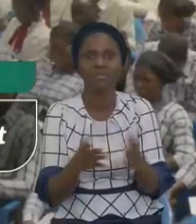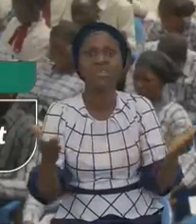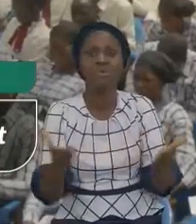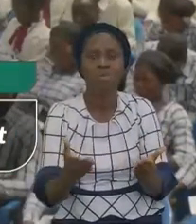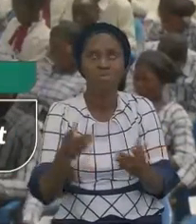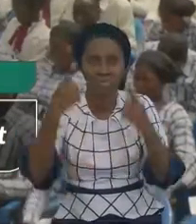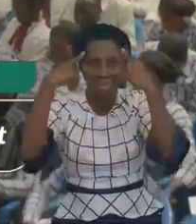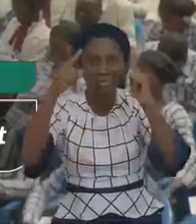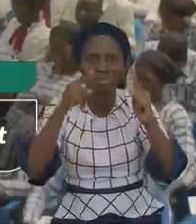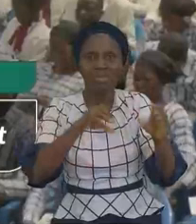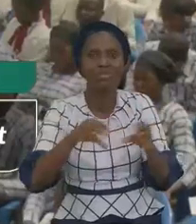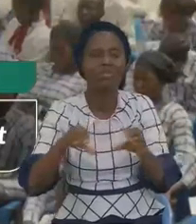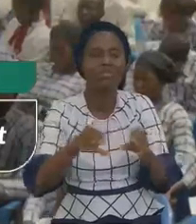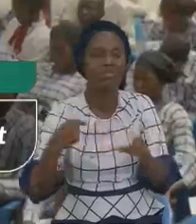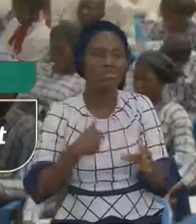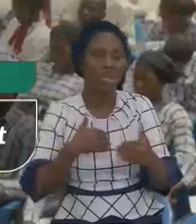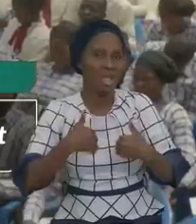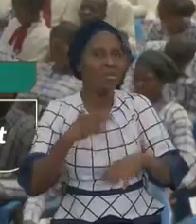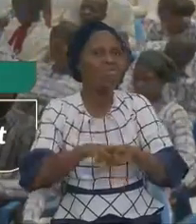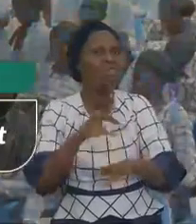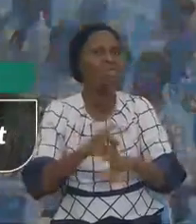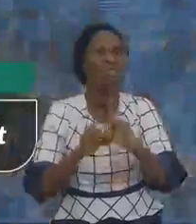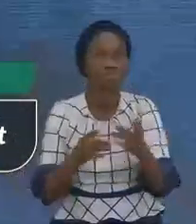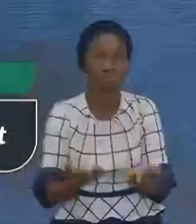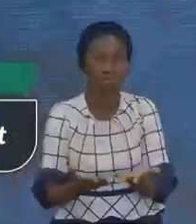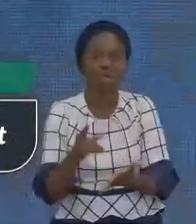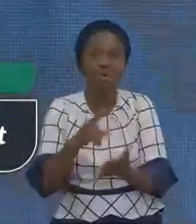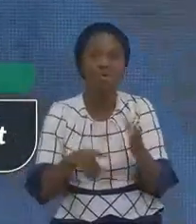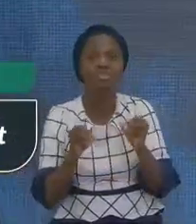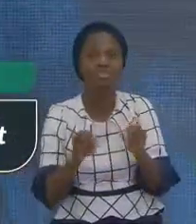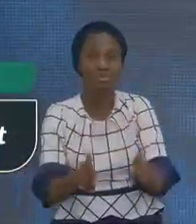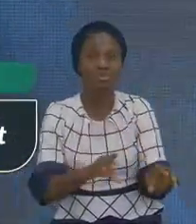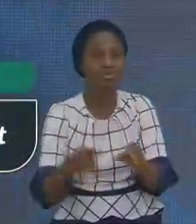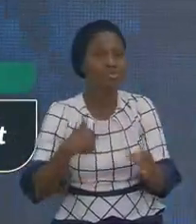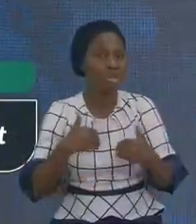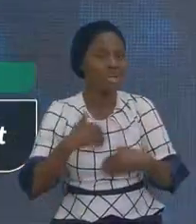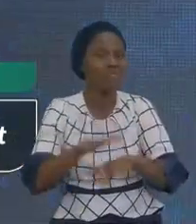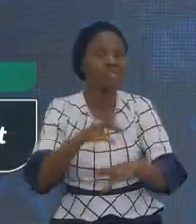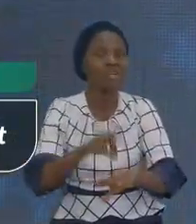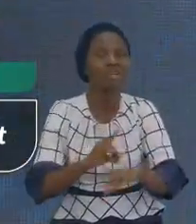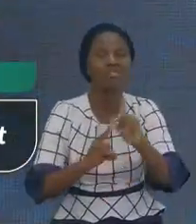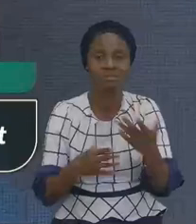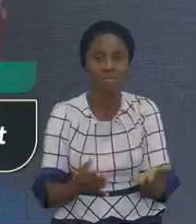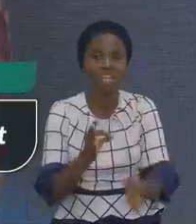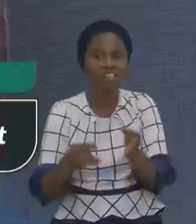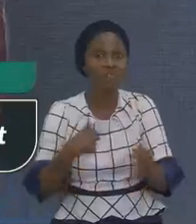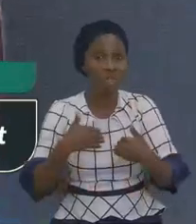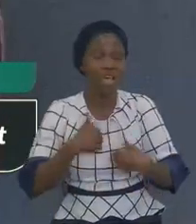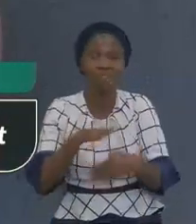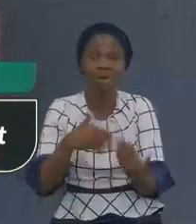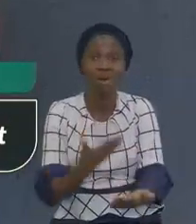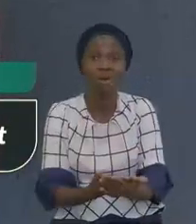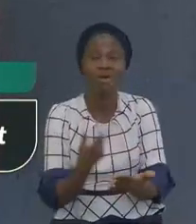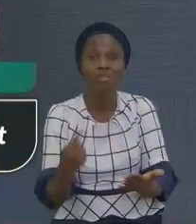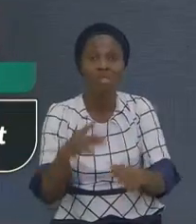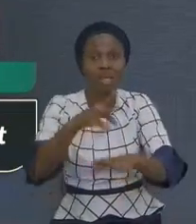Quel privilège pouvons-nous avoir sur la terre? Si nous avons les provisions terrestres et